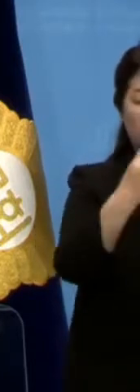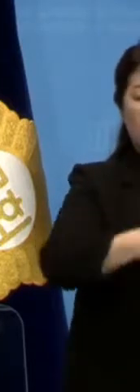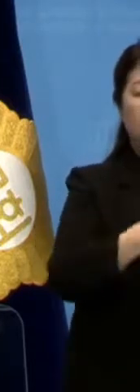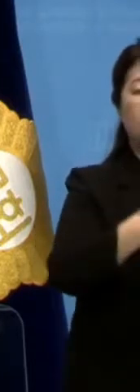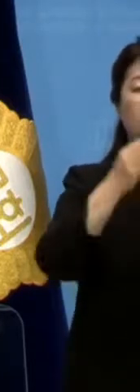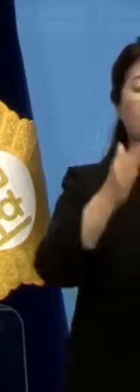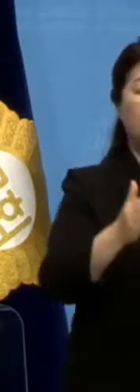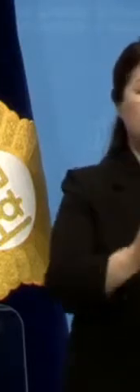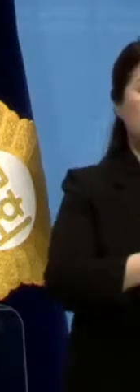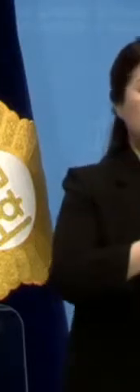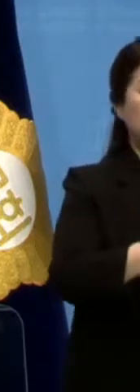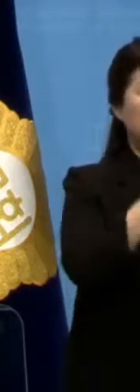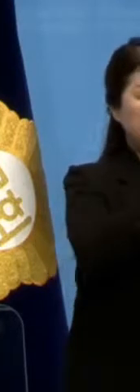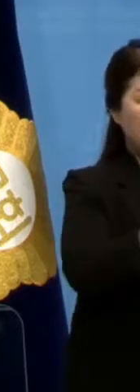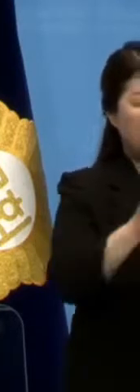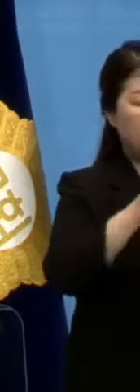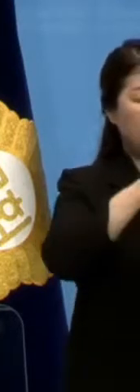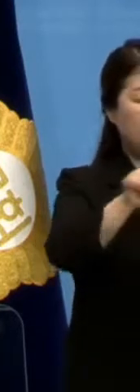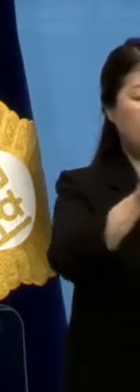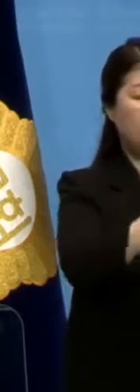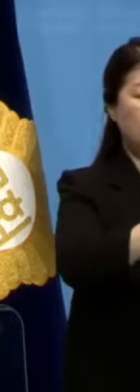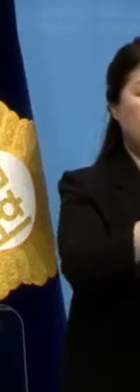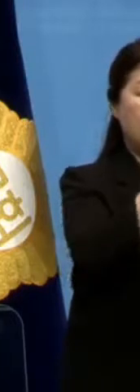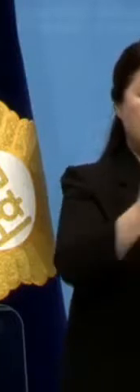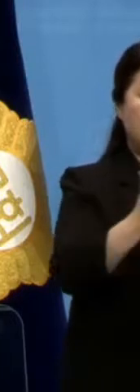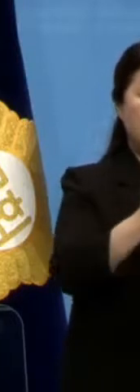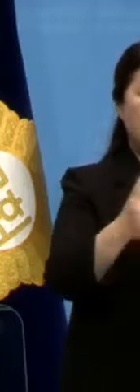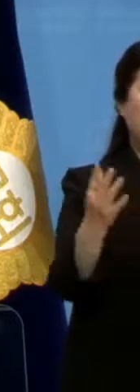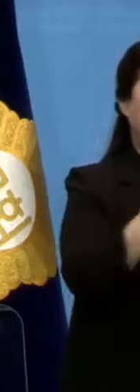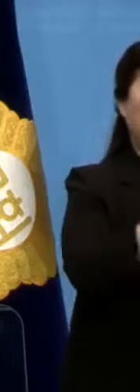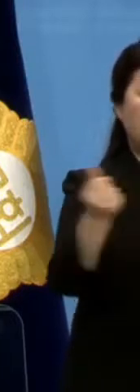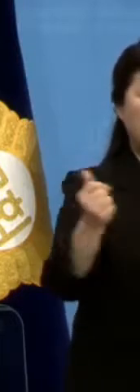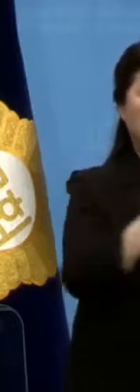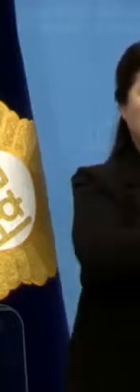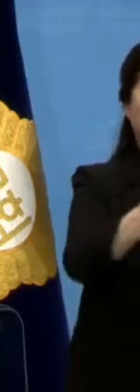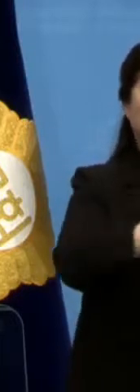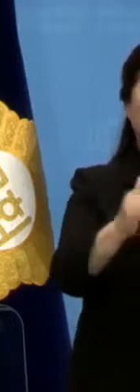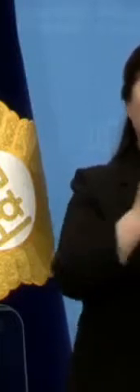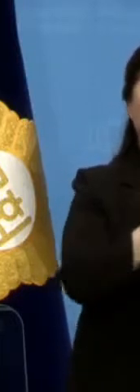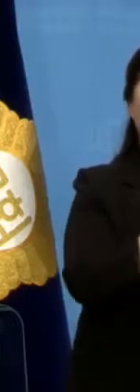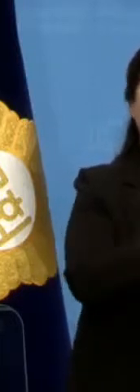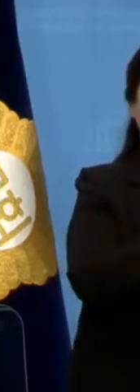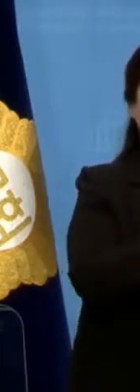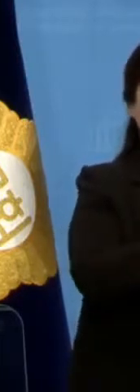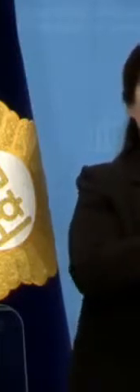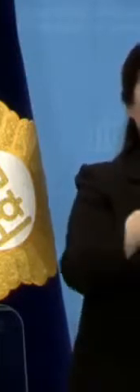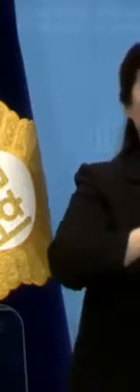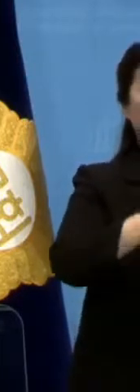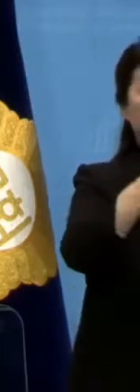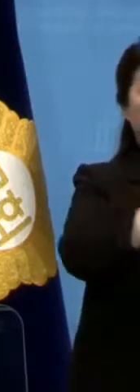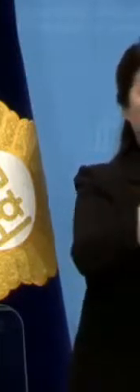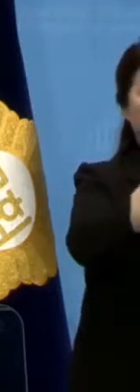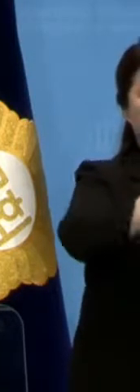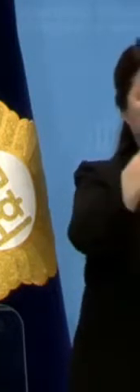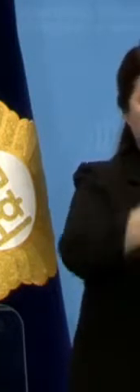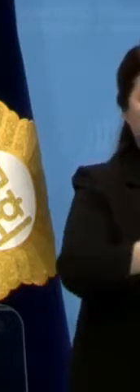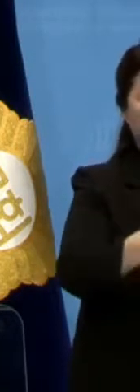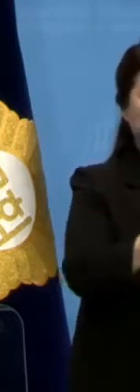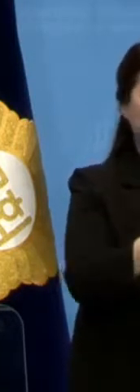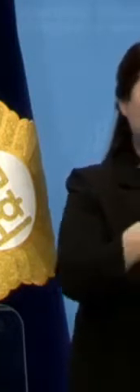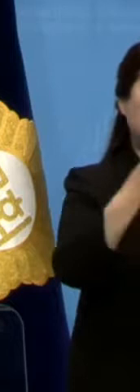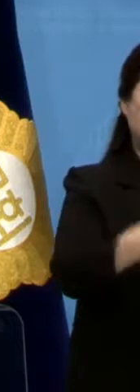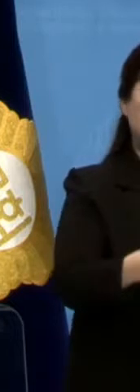3년간 산림 훼손 면적이 3.3배에 육박하며 경제성 낮은 대규모